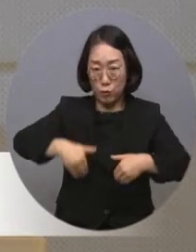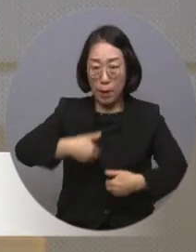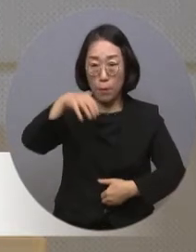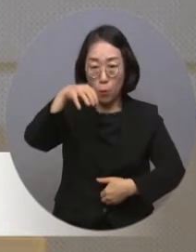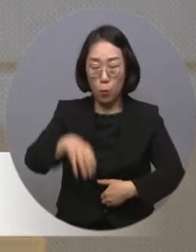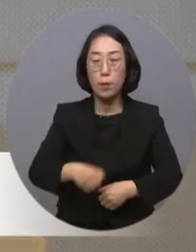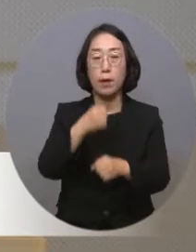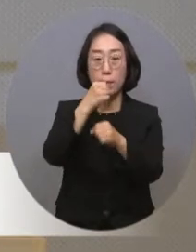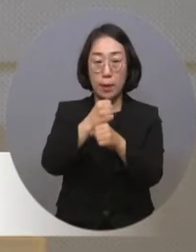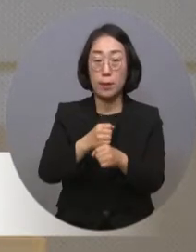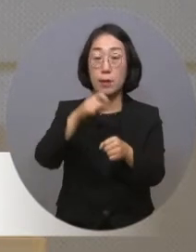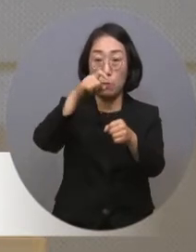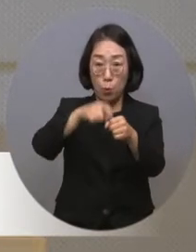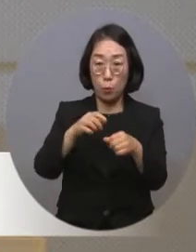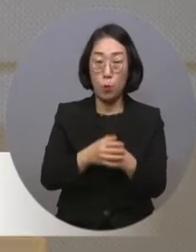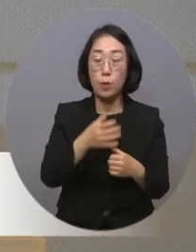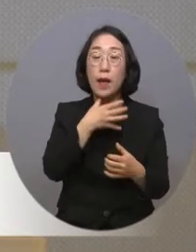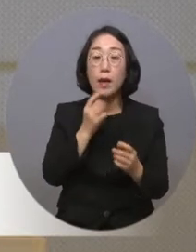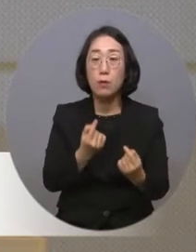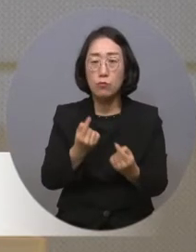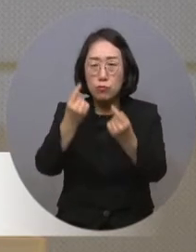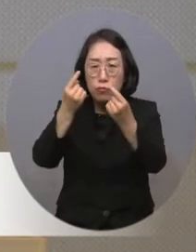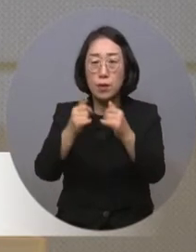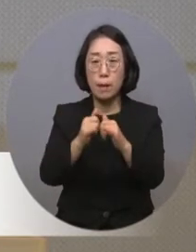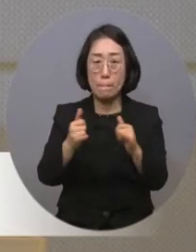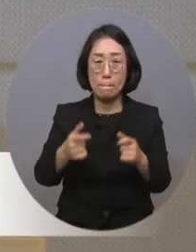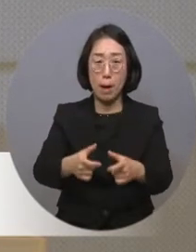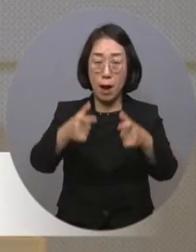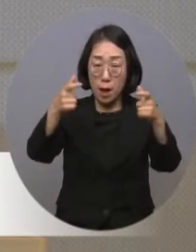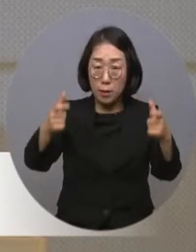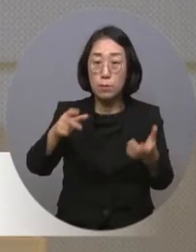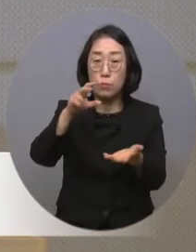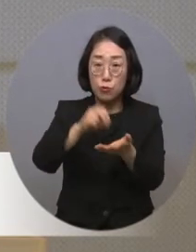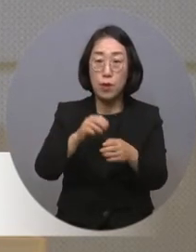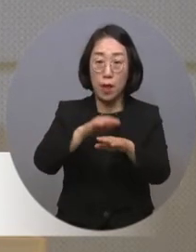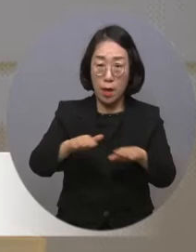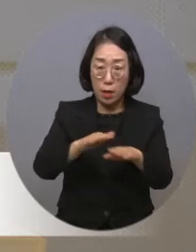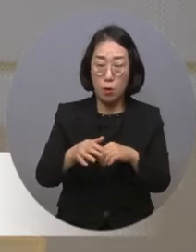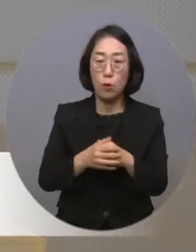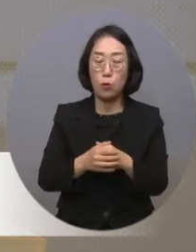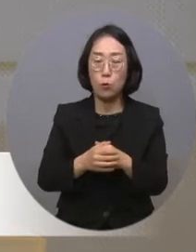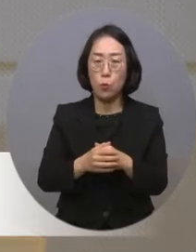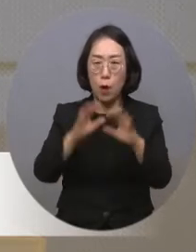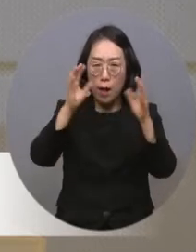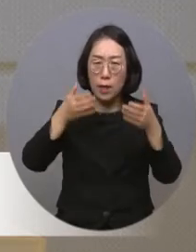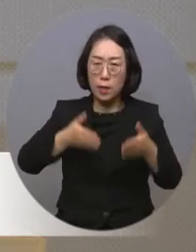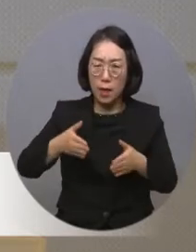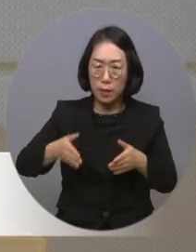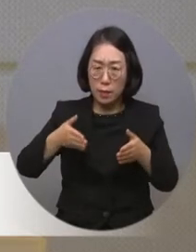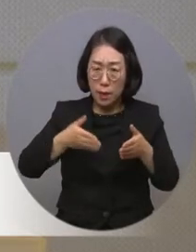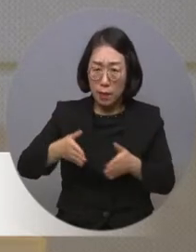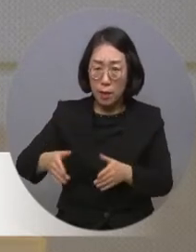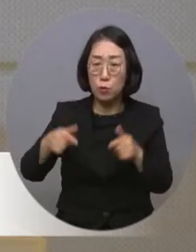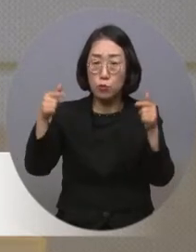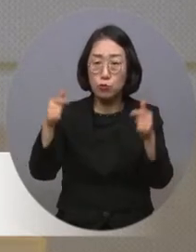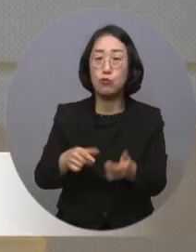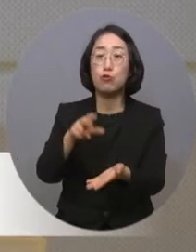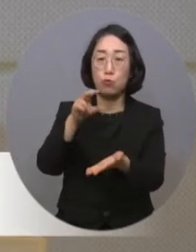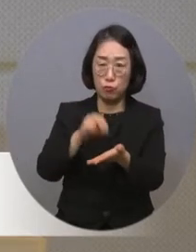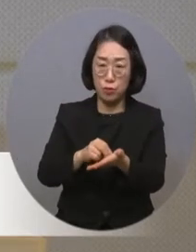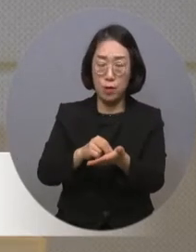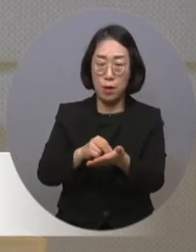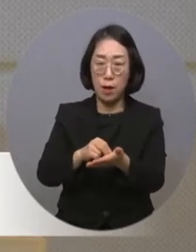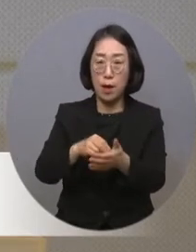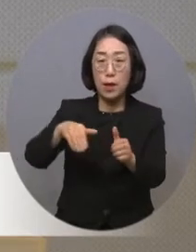맞아서 어르신 앵커 충남을 만들자. 또 국가의 난이라고 할 수 있는 저출산 문제를 풀어내기 위해서 IQ 있는